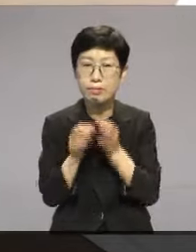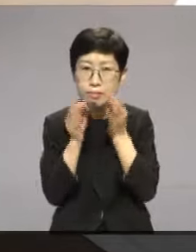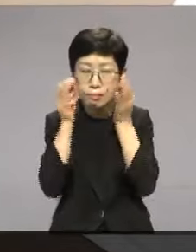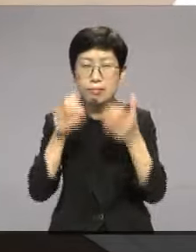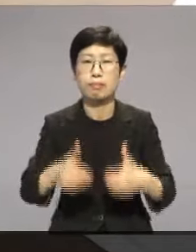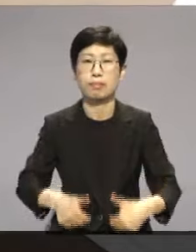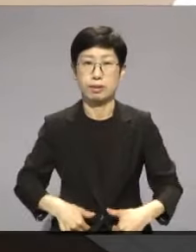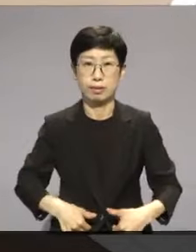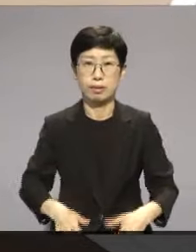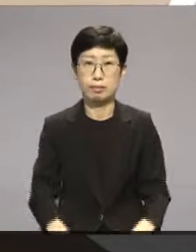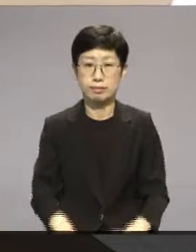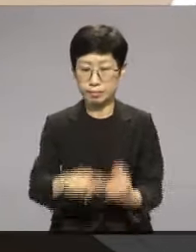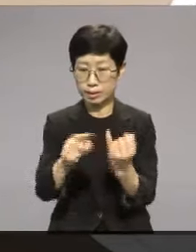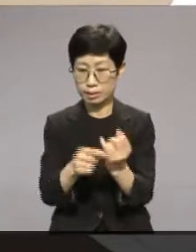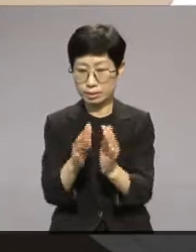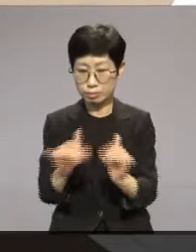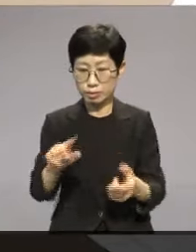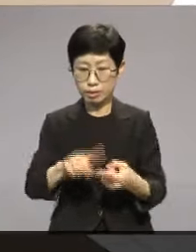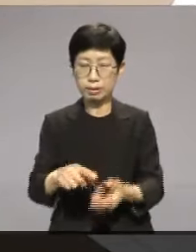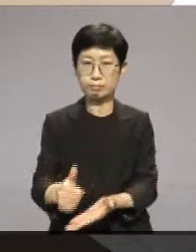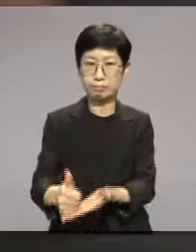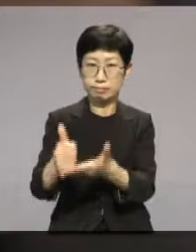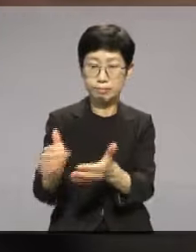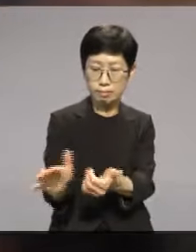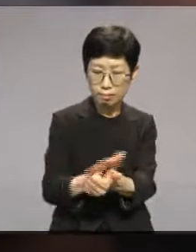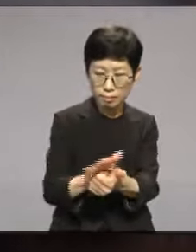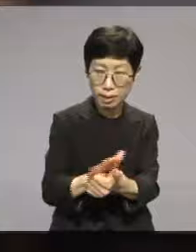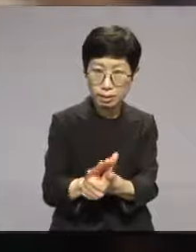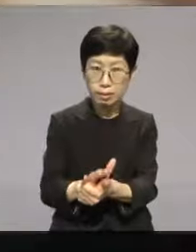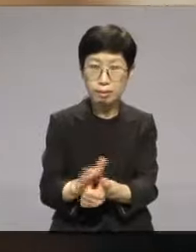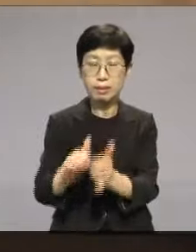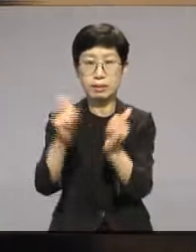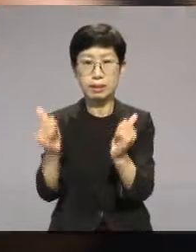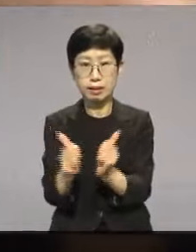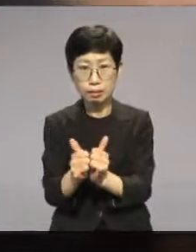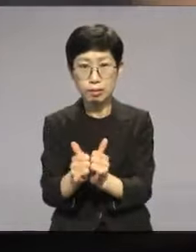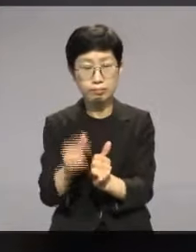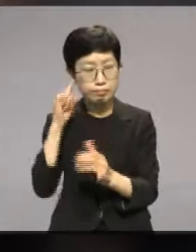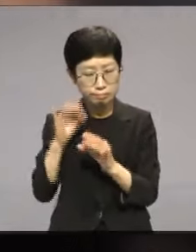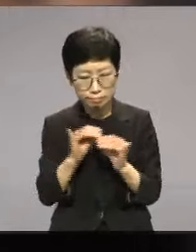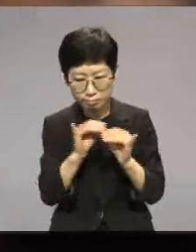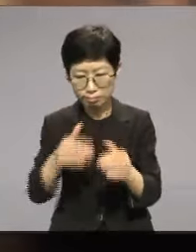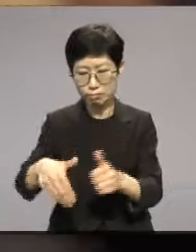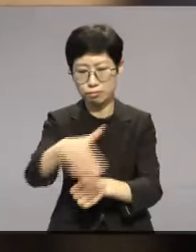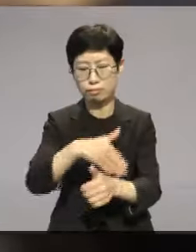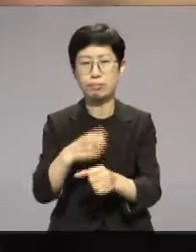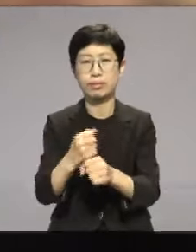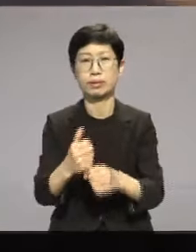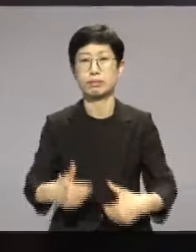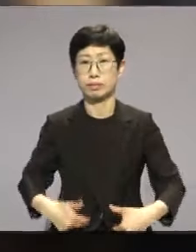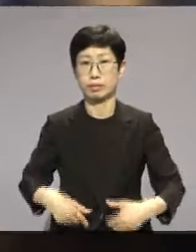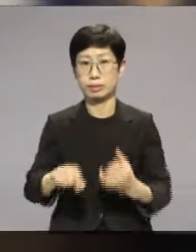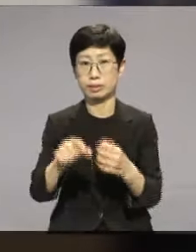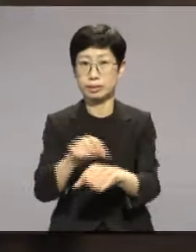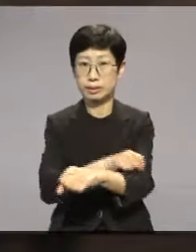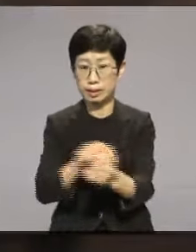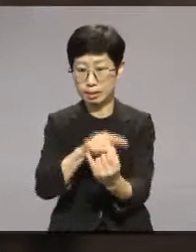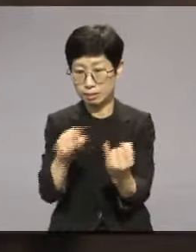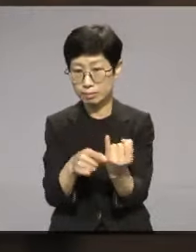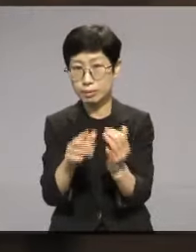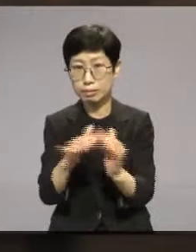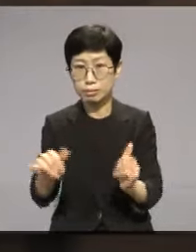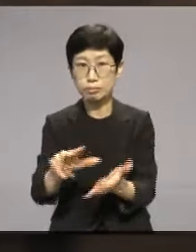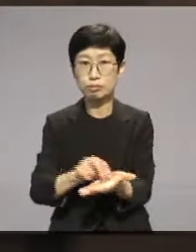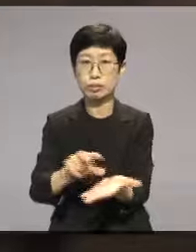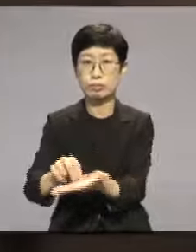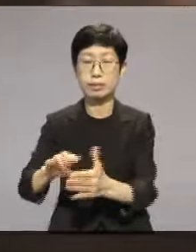필요하며 임산부에 대한 존중과 배려에 사회적 공감대를 형성해야 하는데요. 특히 임산부들이 민원을